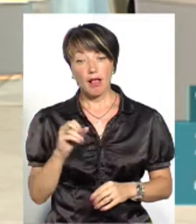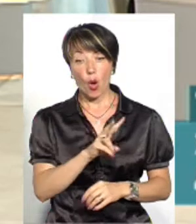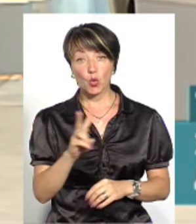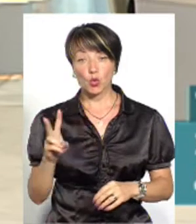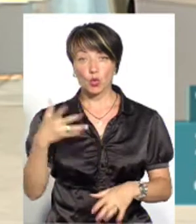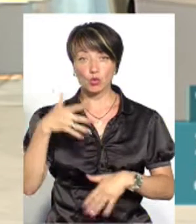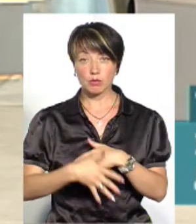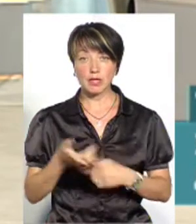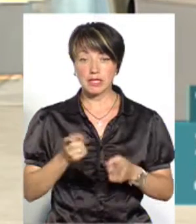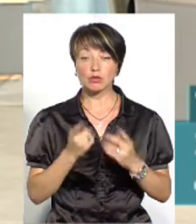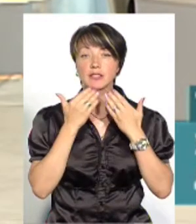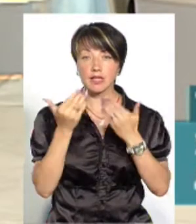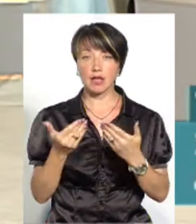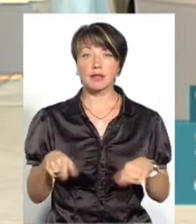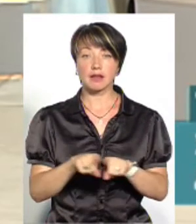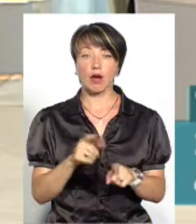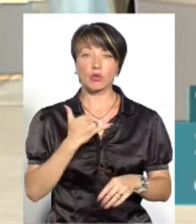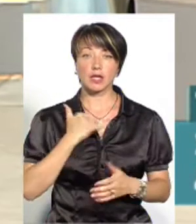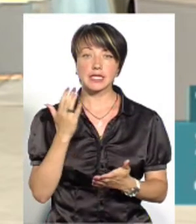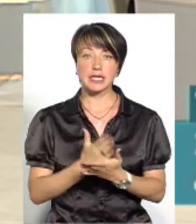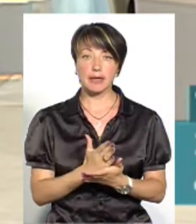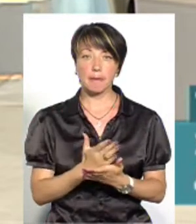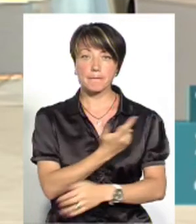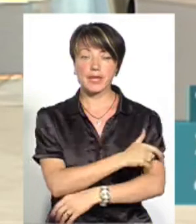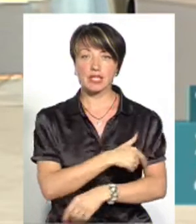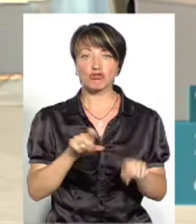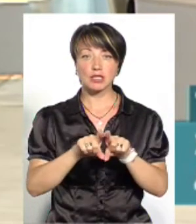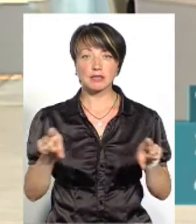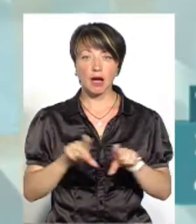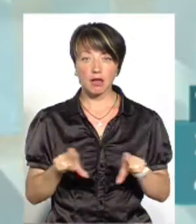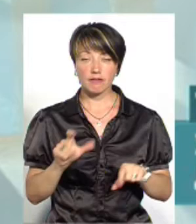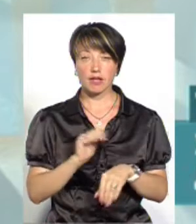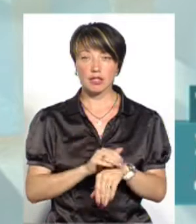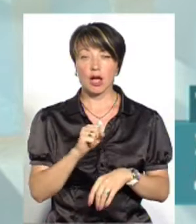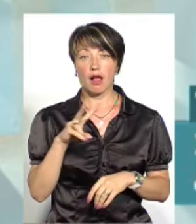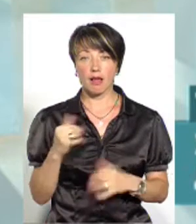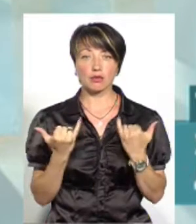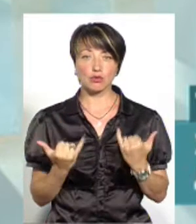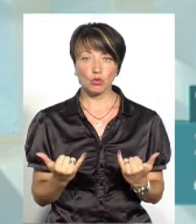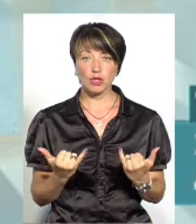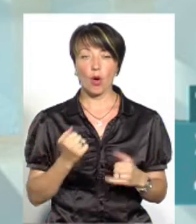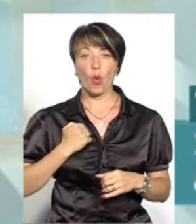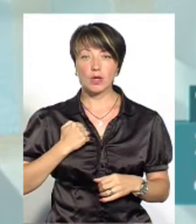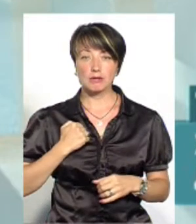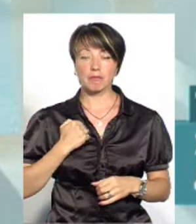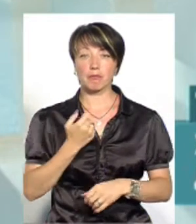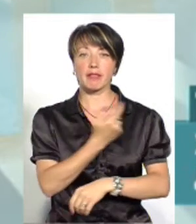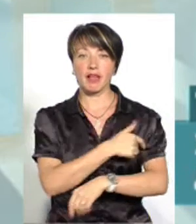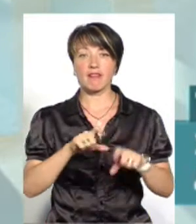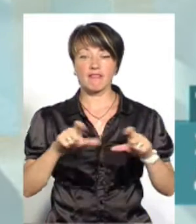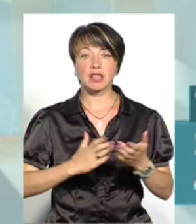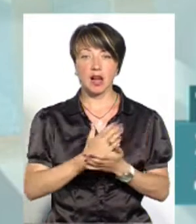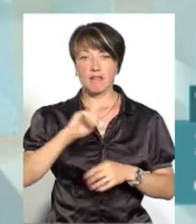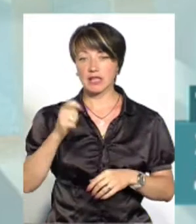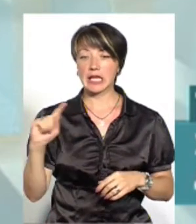які розуміють, вони дійсно звертаються. Так, у нас є медичні заклади, фактично, але на сьогодні госпіталь ветеранів війни – це